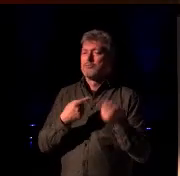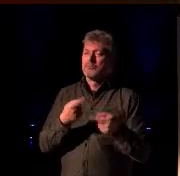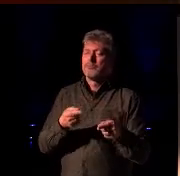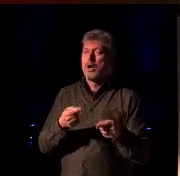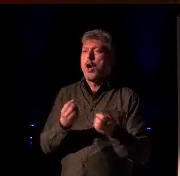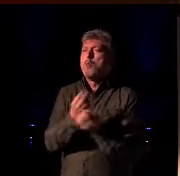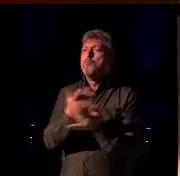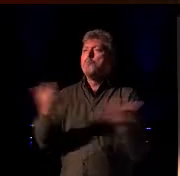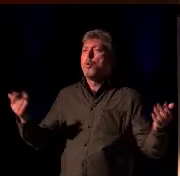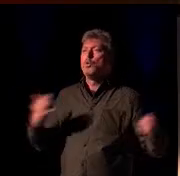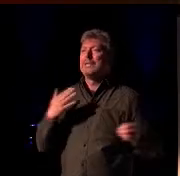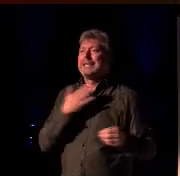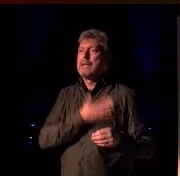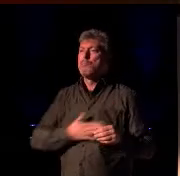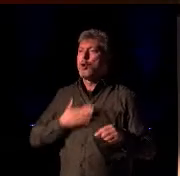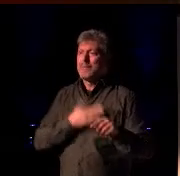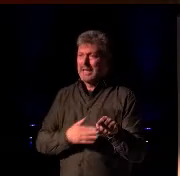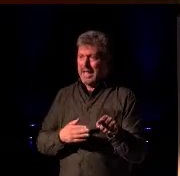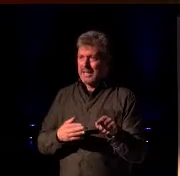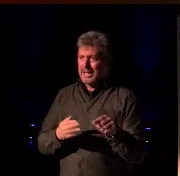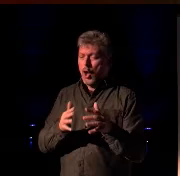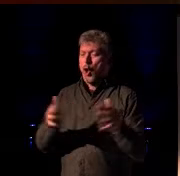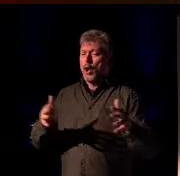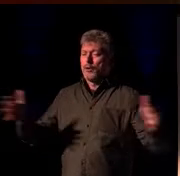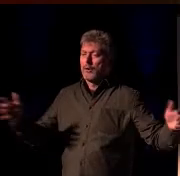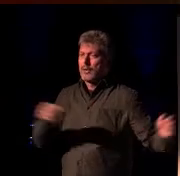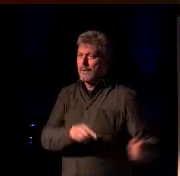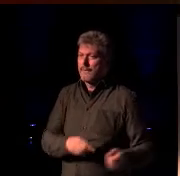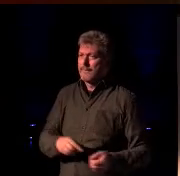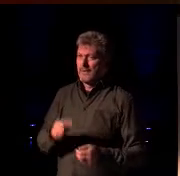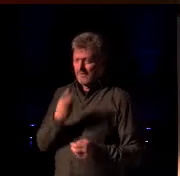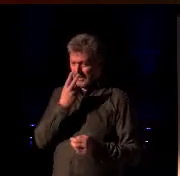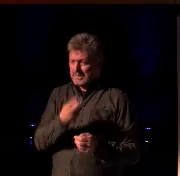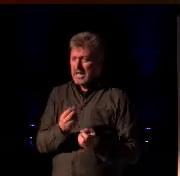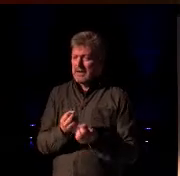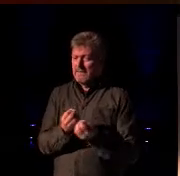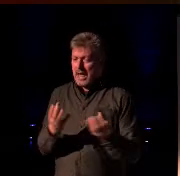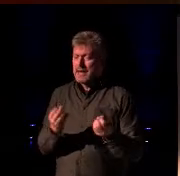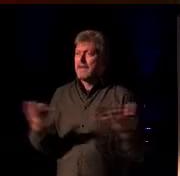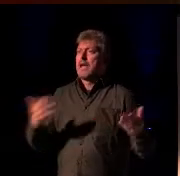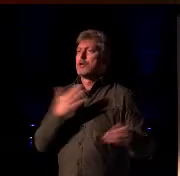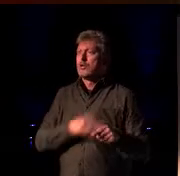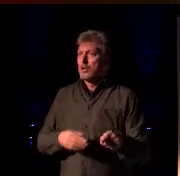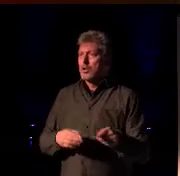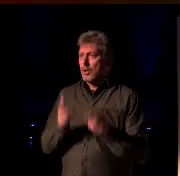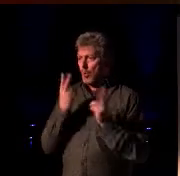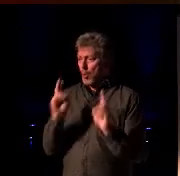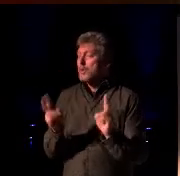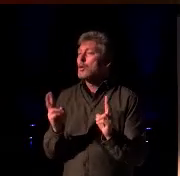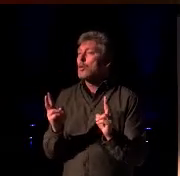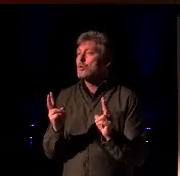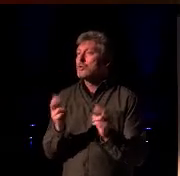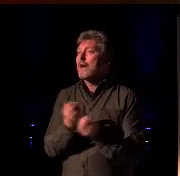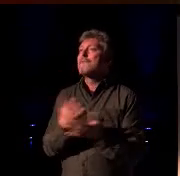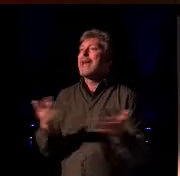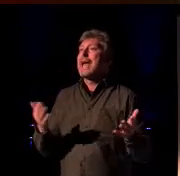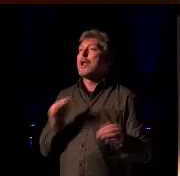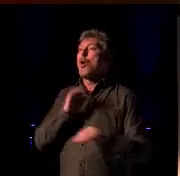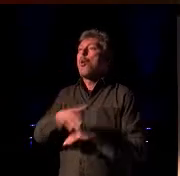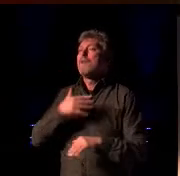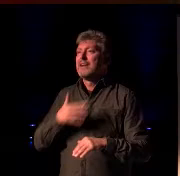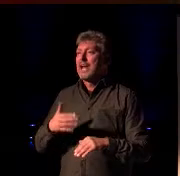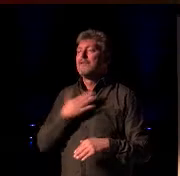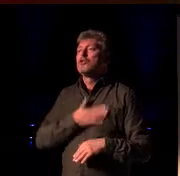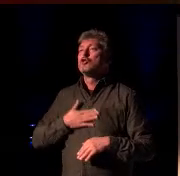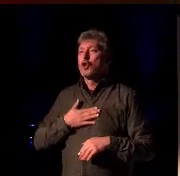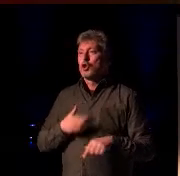øker. Og vi oppdager stadig flere sykdommer, og vi ser at flere overlever sykdommer som man tidligere døde av,